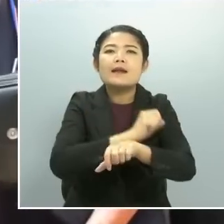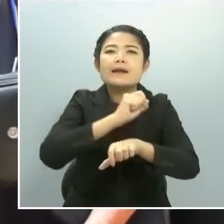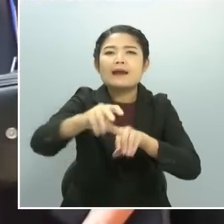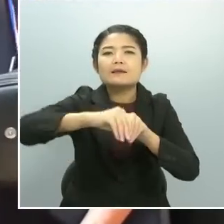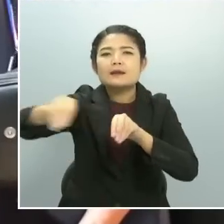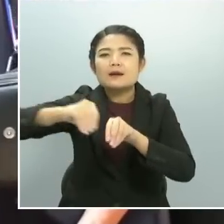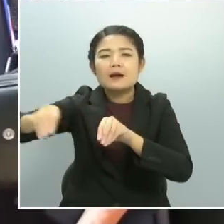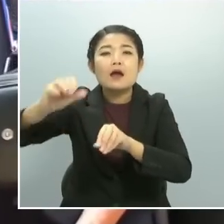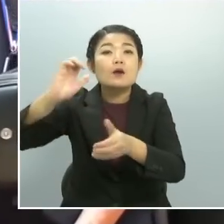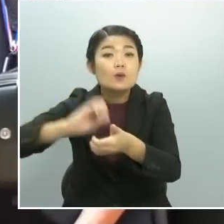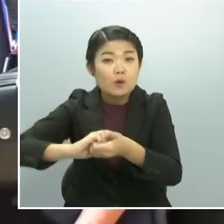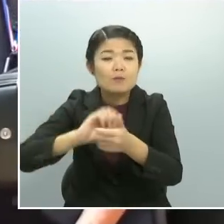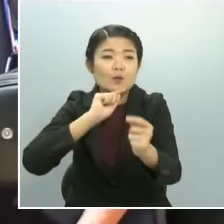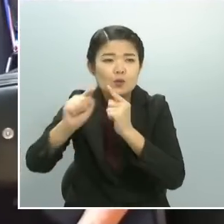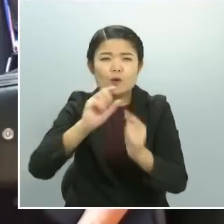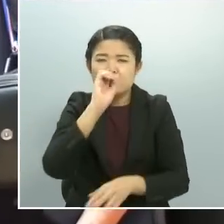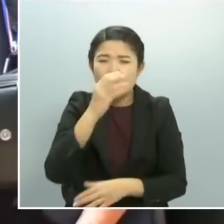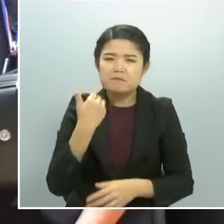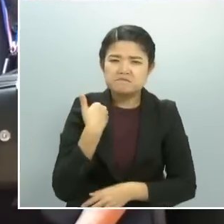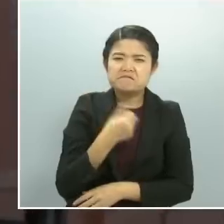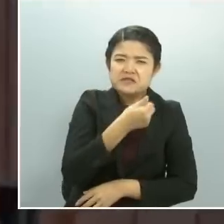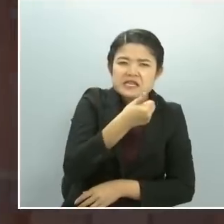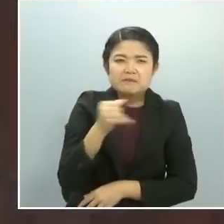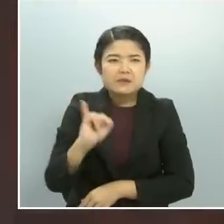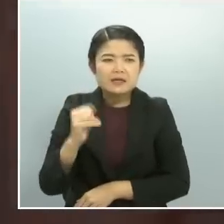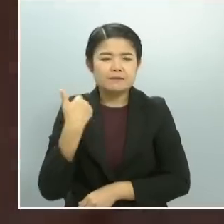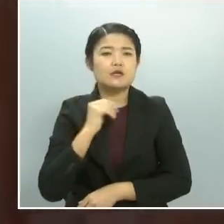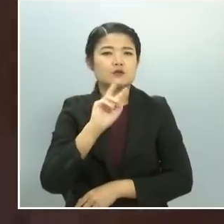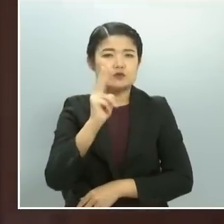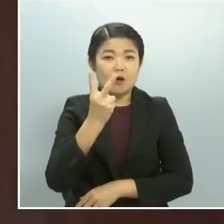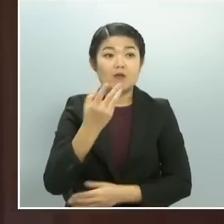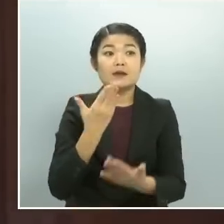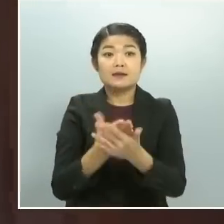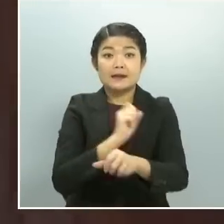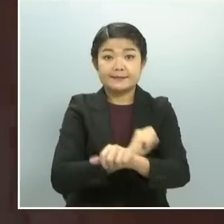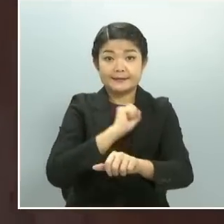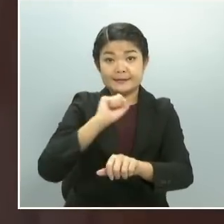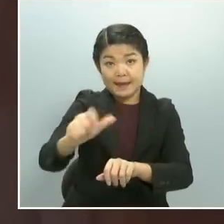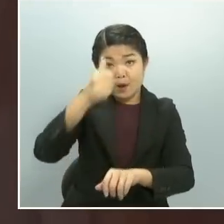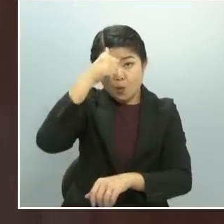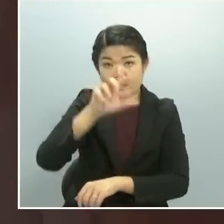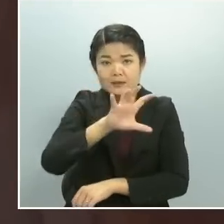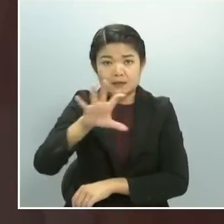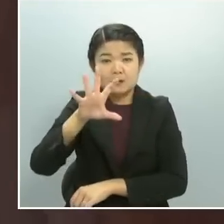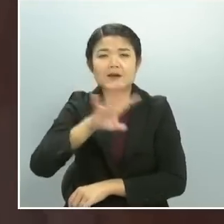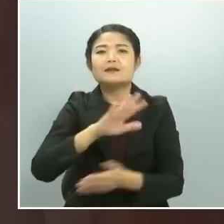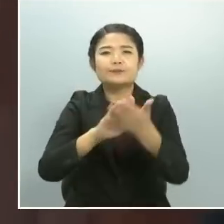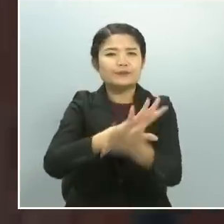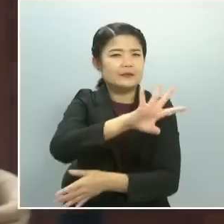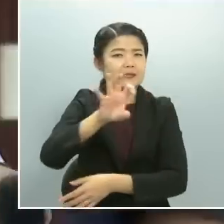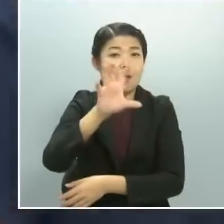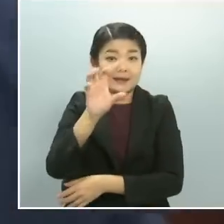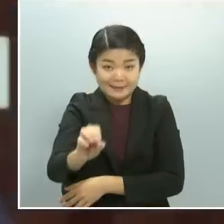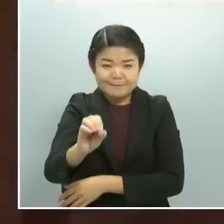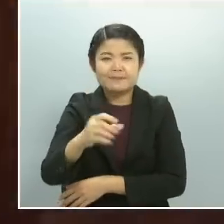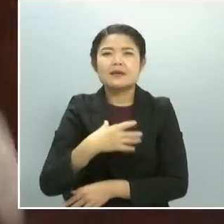พูดถึงประเด็นว่าเหรียญมี 2ด้านยืนยัน 450บาทค่าจ้างขั้นต่ำเนี่ยจะทำให้ได้ภายใน 100วันแรกที่เข้ามา